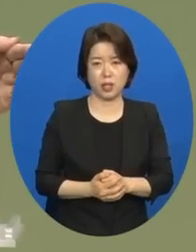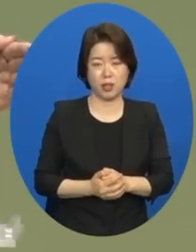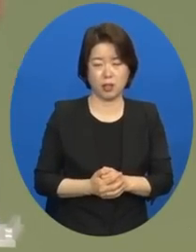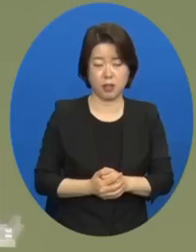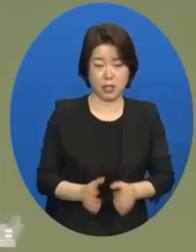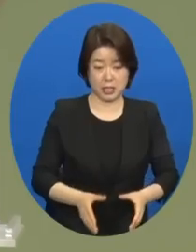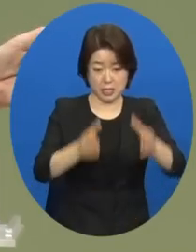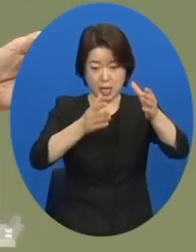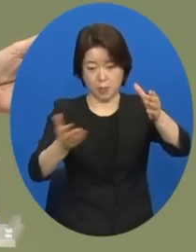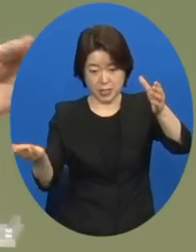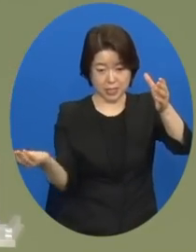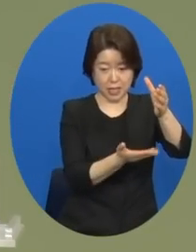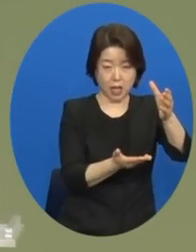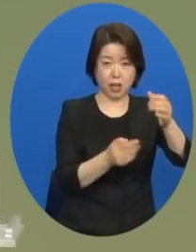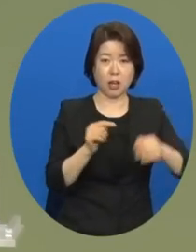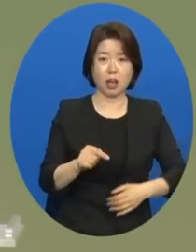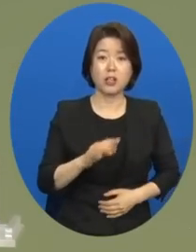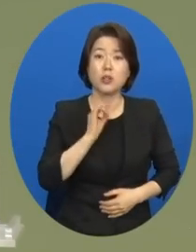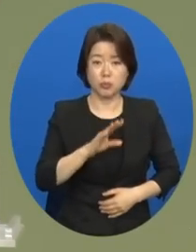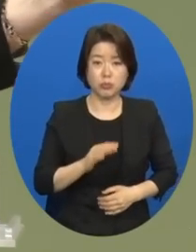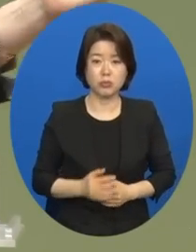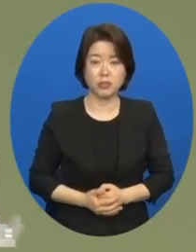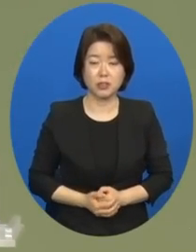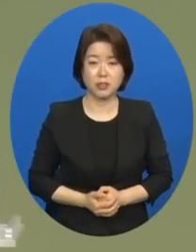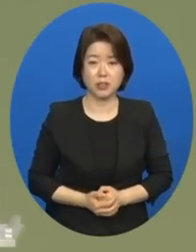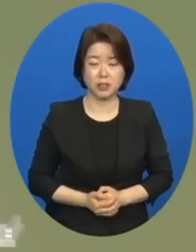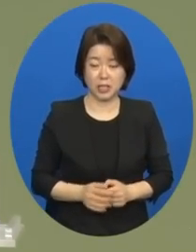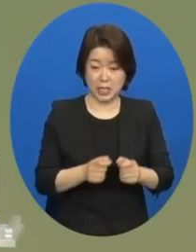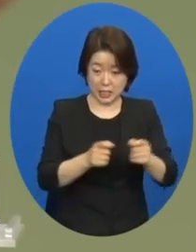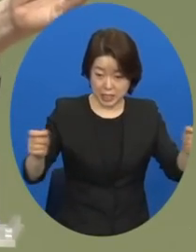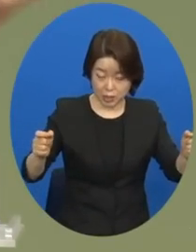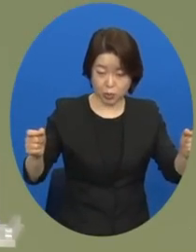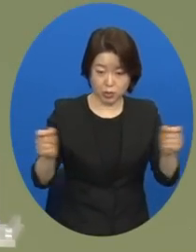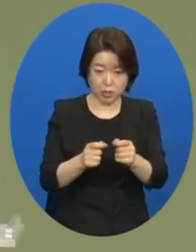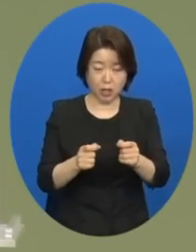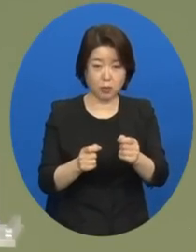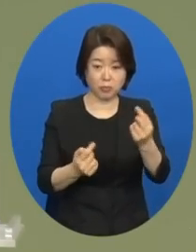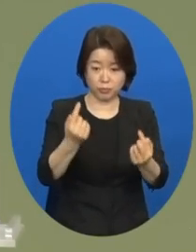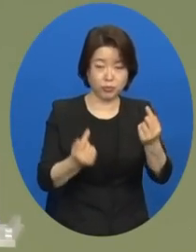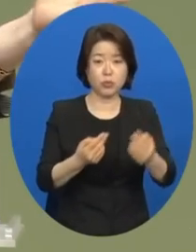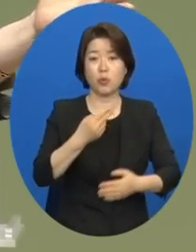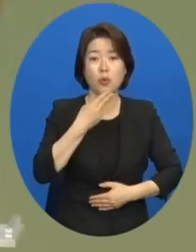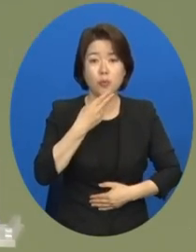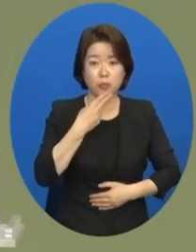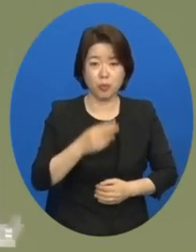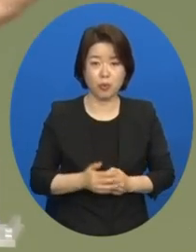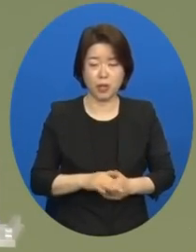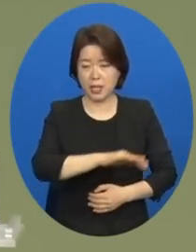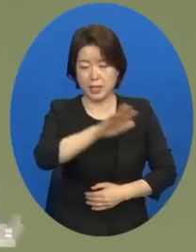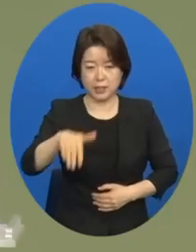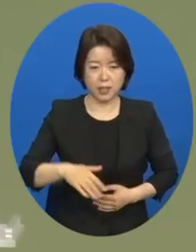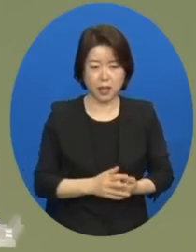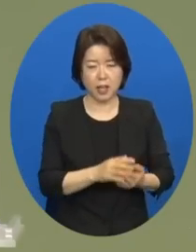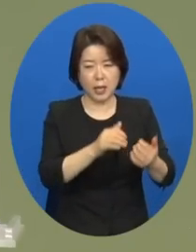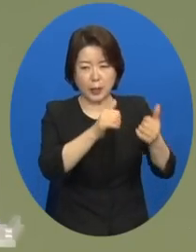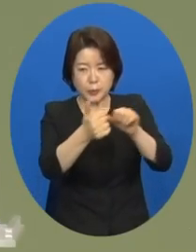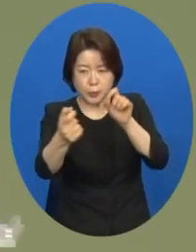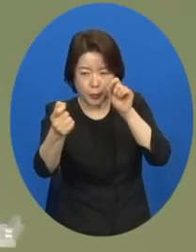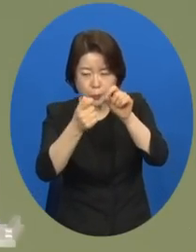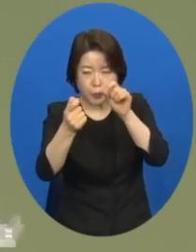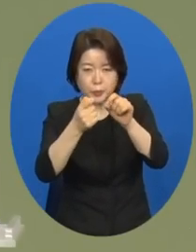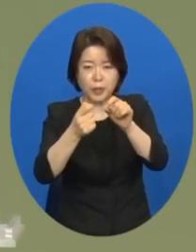나무예요 진짜 길고 짧은게 없어요 우리 다 지금 내 죽음을 바라보고